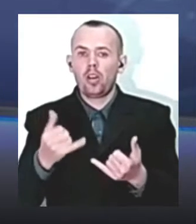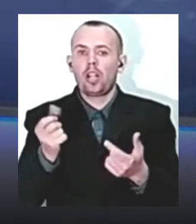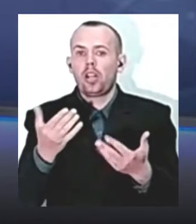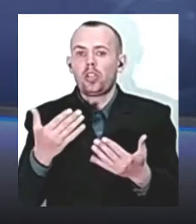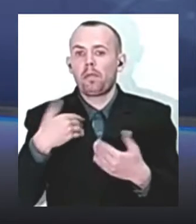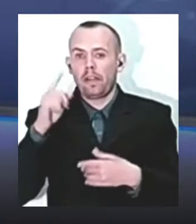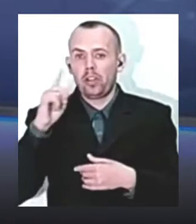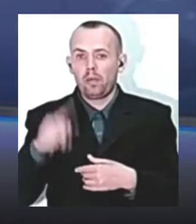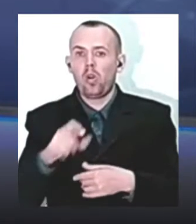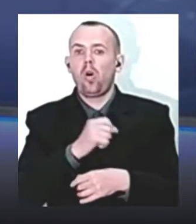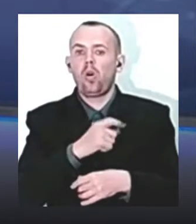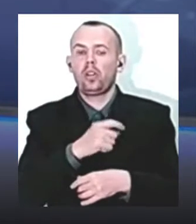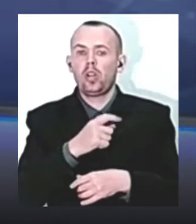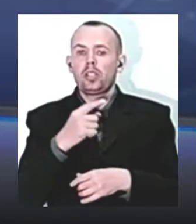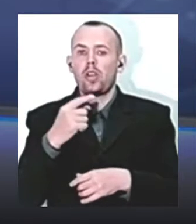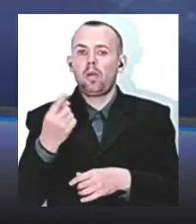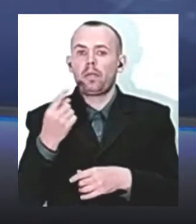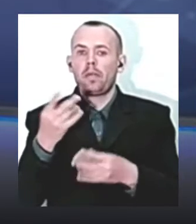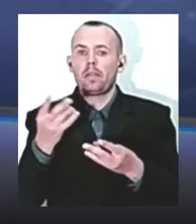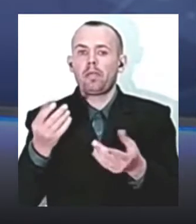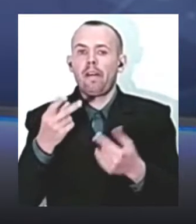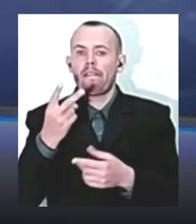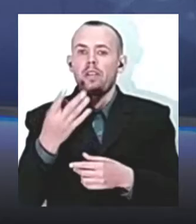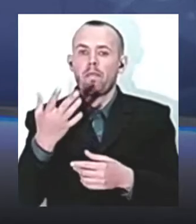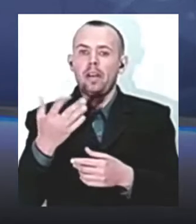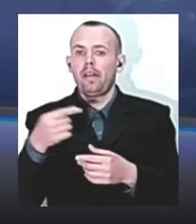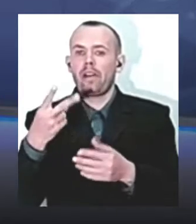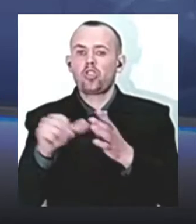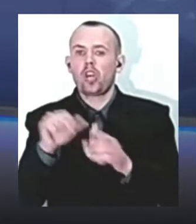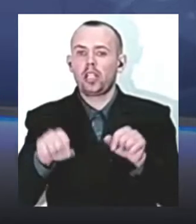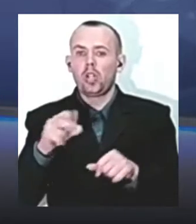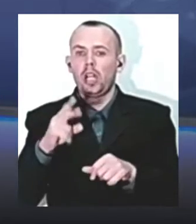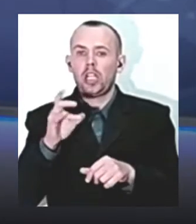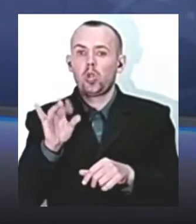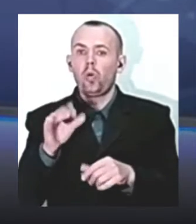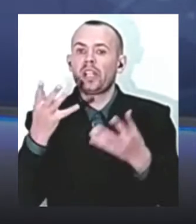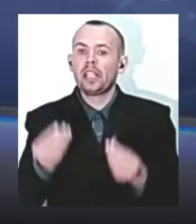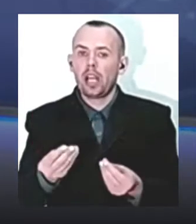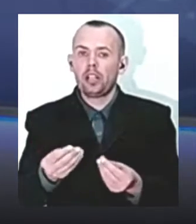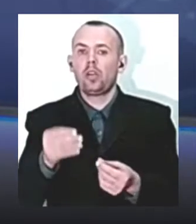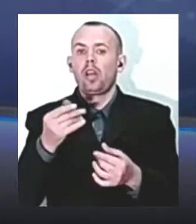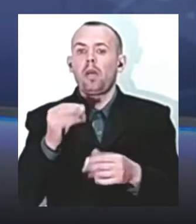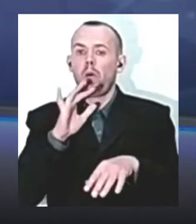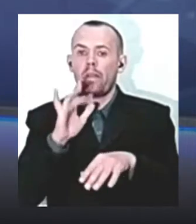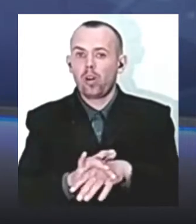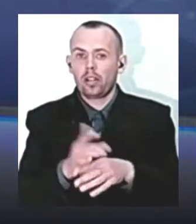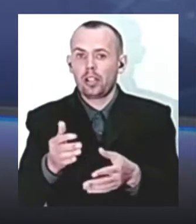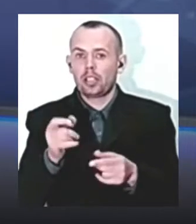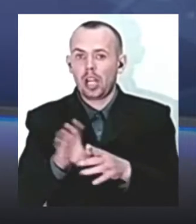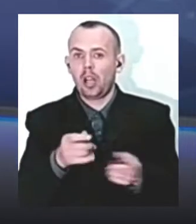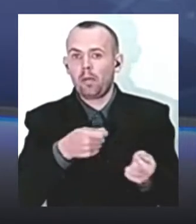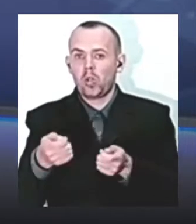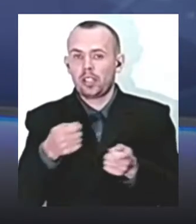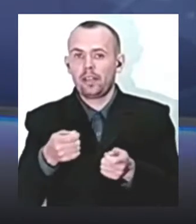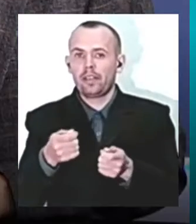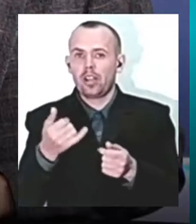Одеська область потребує 25-26 тонн кисню в день. І по факту із тих поставок, які... Тобто це і область, і